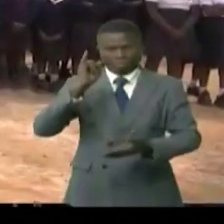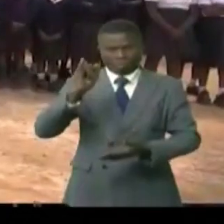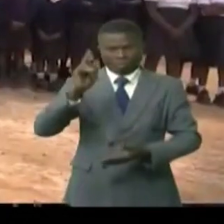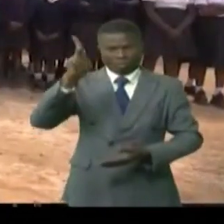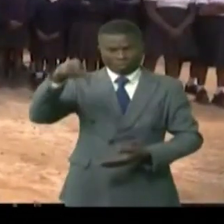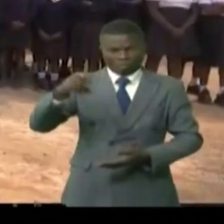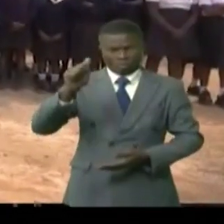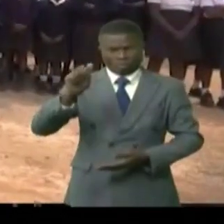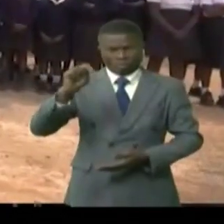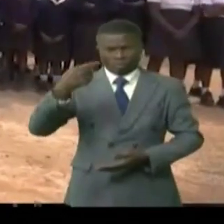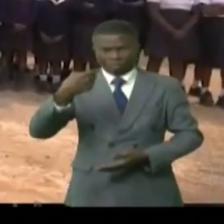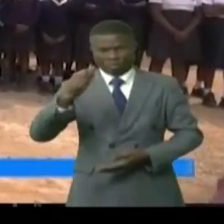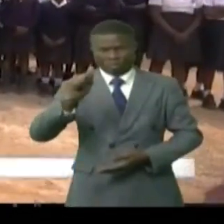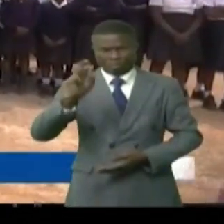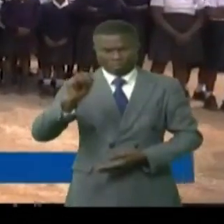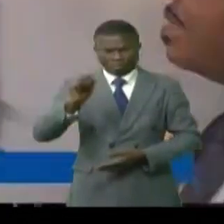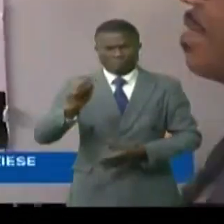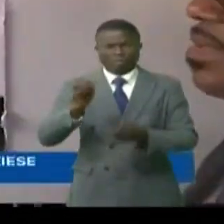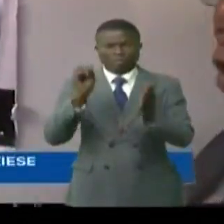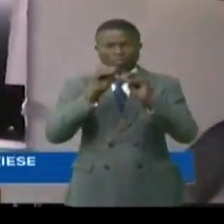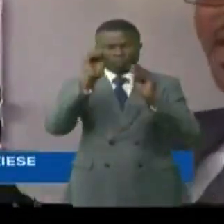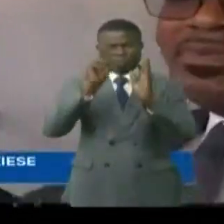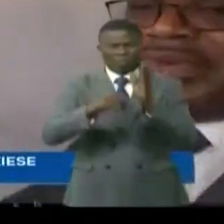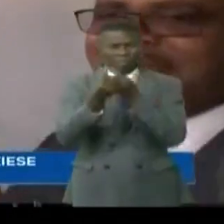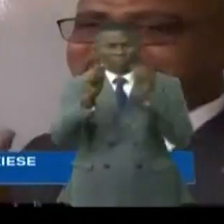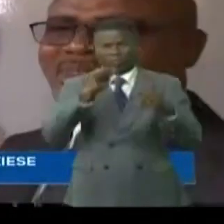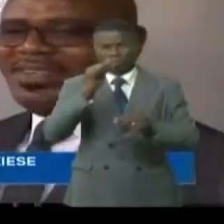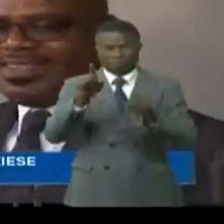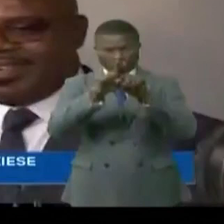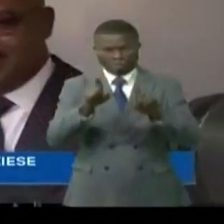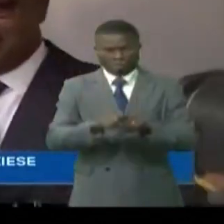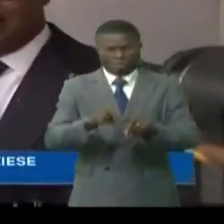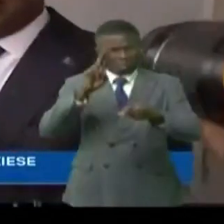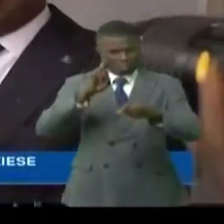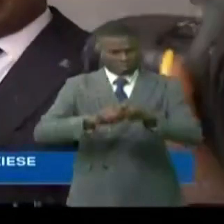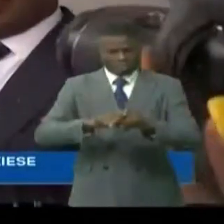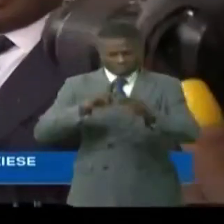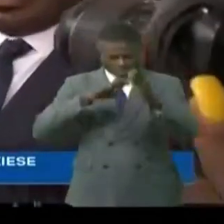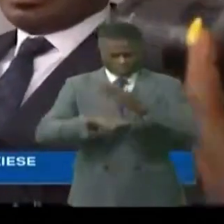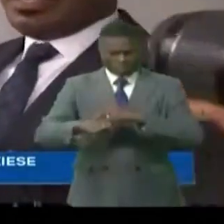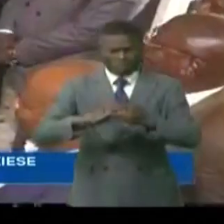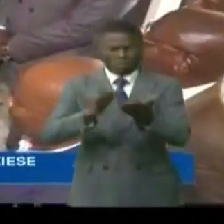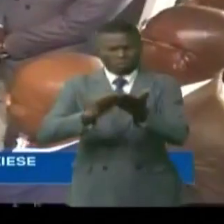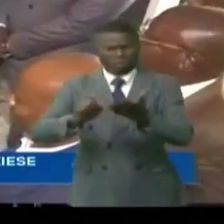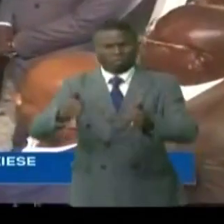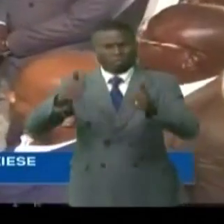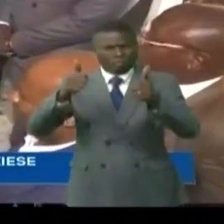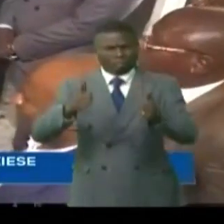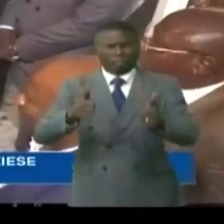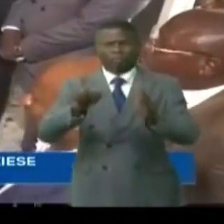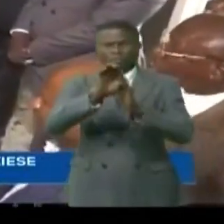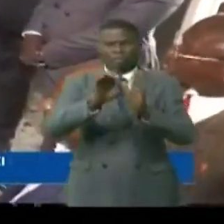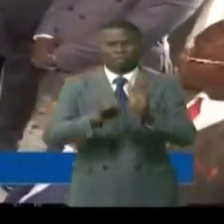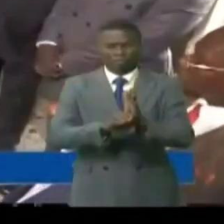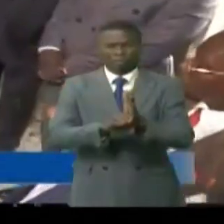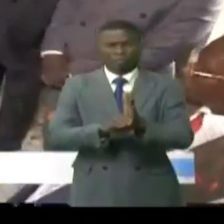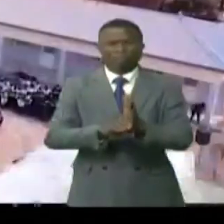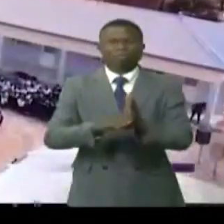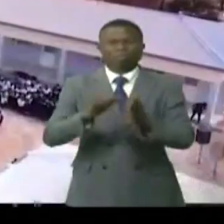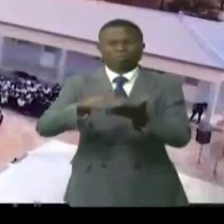non seulement de bénéficier de la gratuité de l'enseignement, mais vont également évoluer dans les meilleures conditions pour